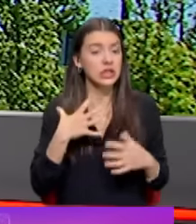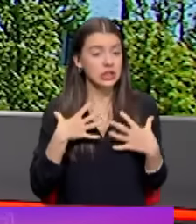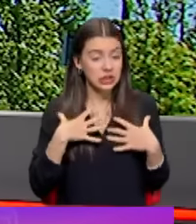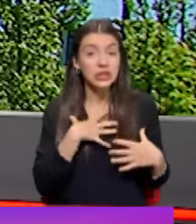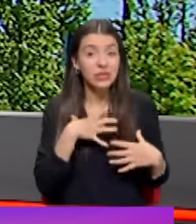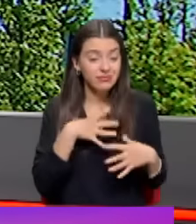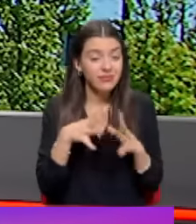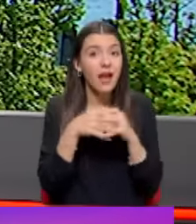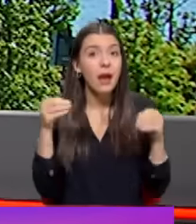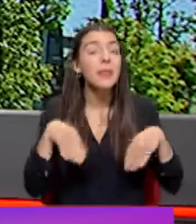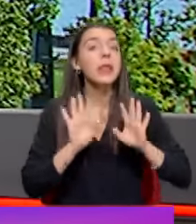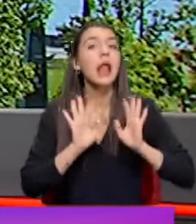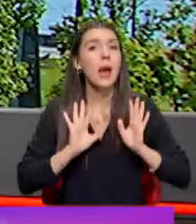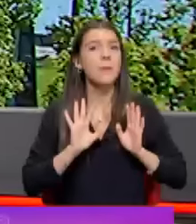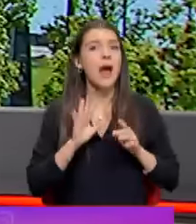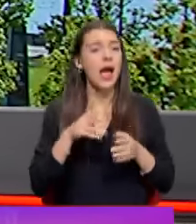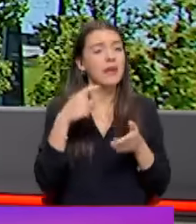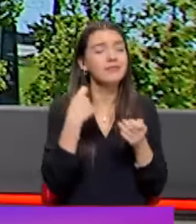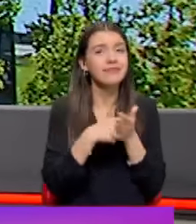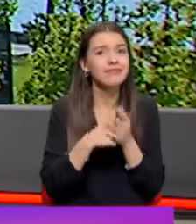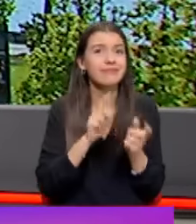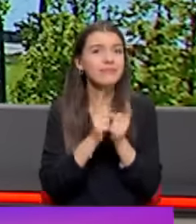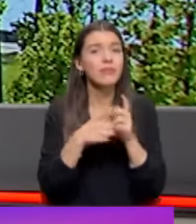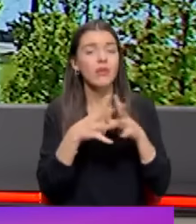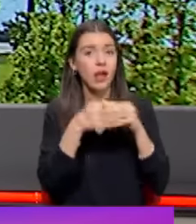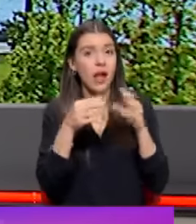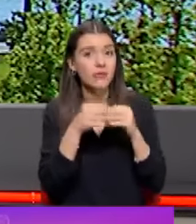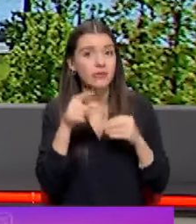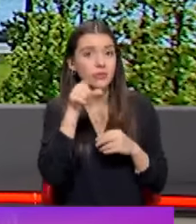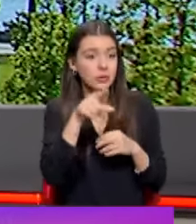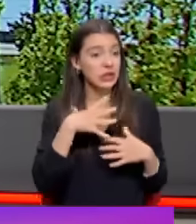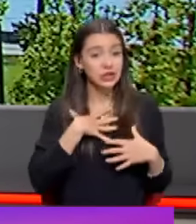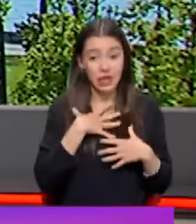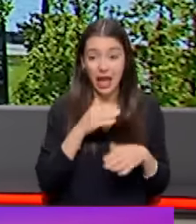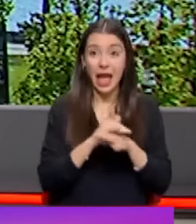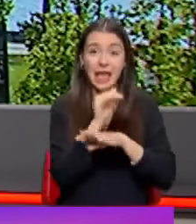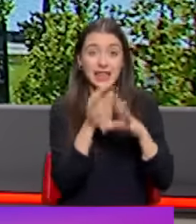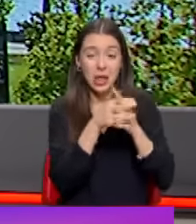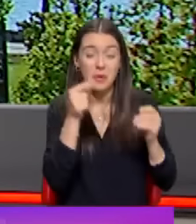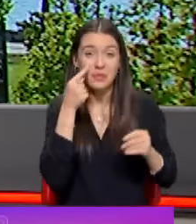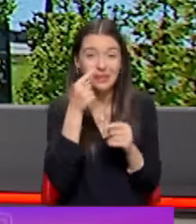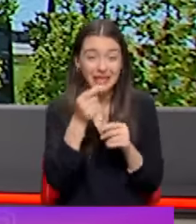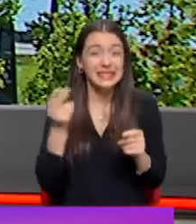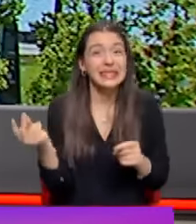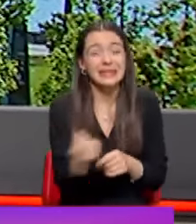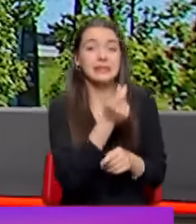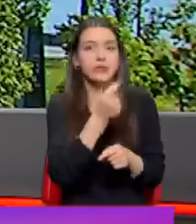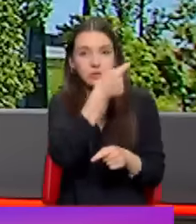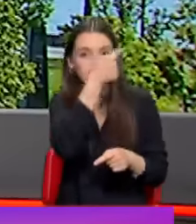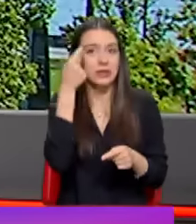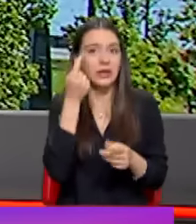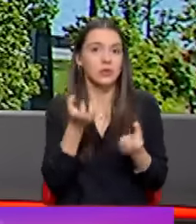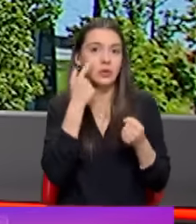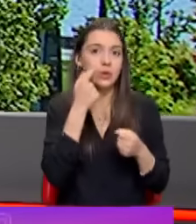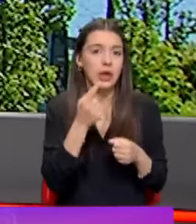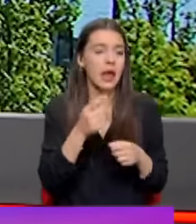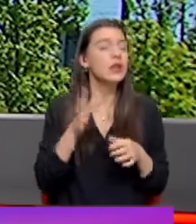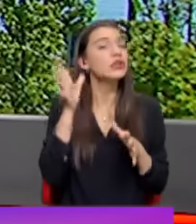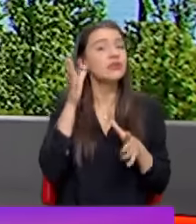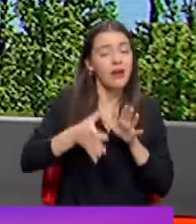mal kayıpları var. Can kayıplarının kıyısından dönülen yerler var. Onları size aktaracağız. Minareler